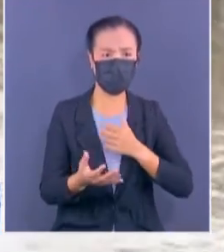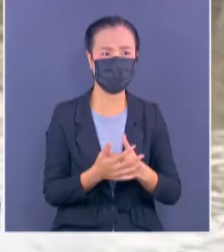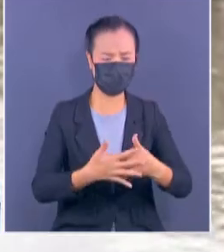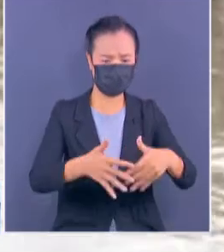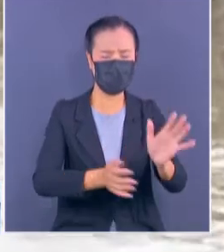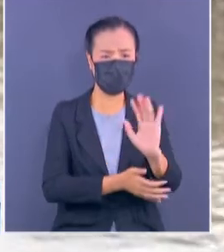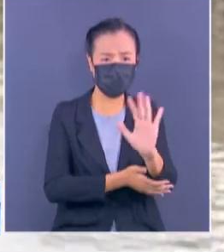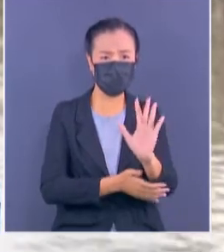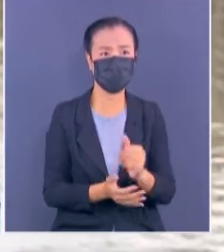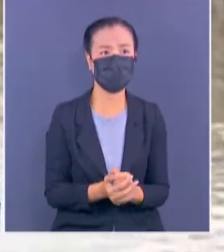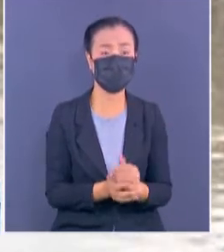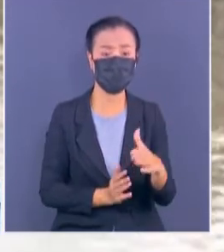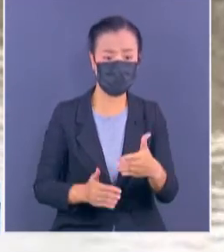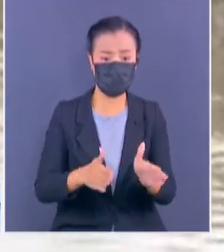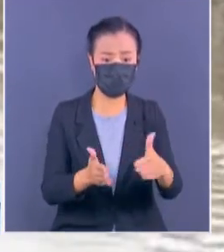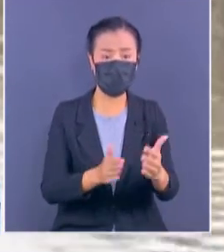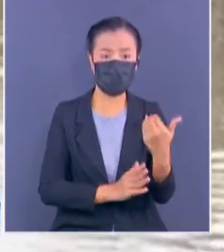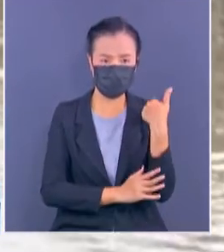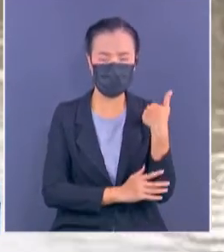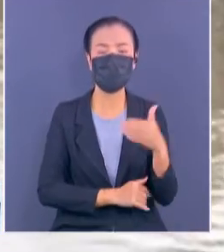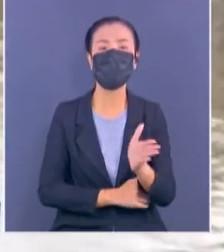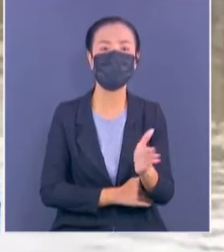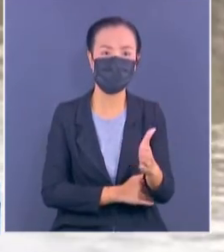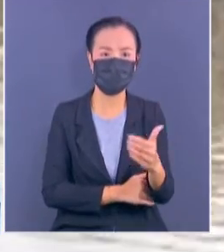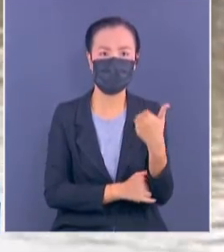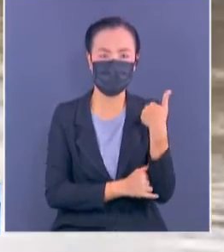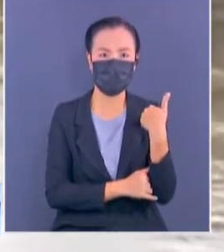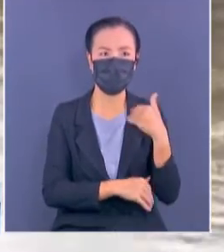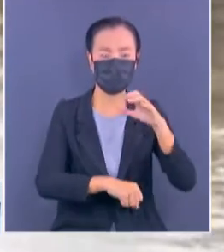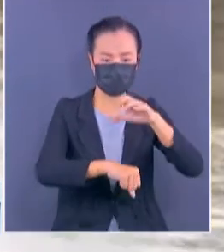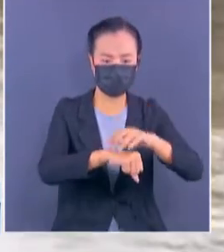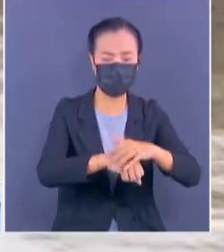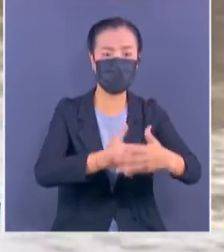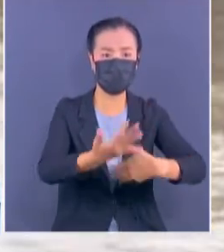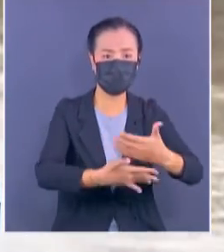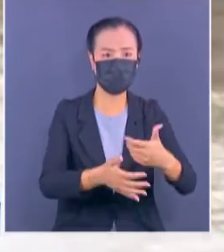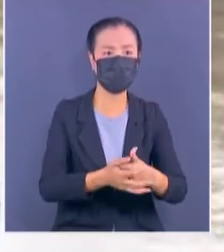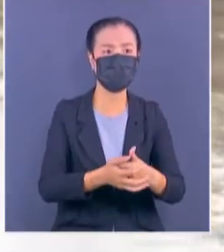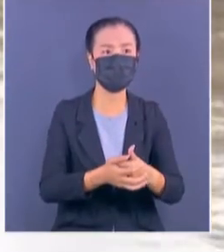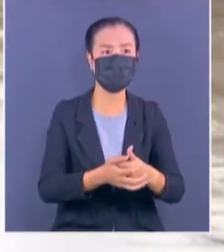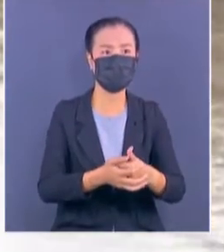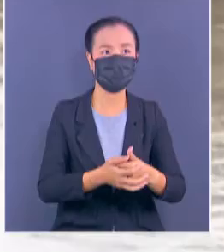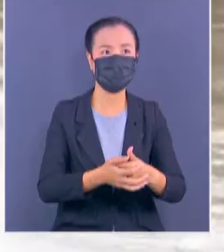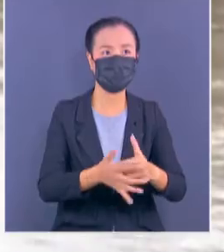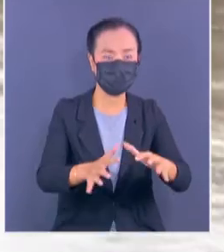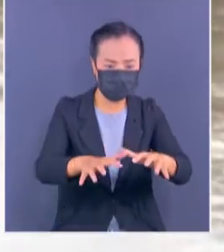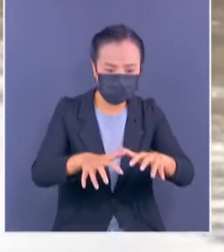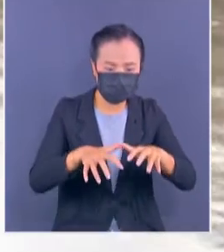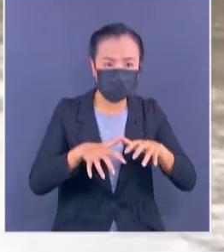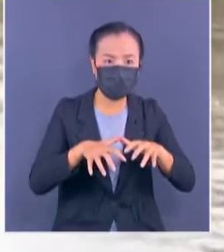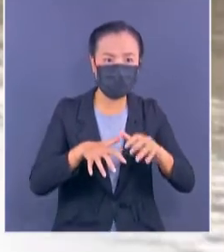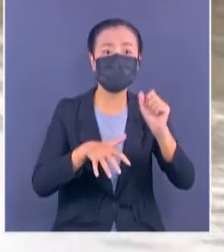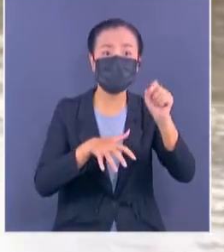แพมาก็ แล้วมีปลาพี่ในแพ มีพร้อมจะจับอยู่หรือถ้าเราไม่ทิ้งมันนะมันก็น่าจะอยู่กับเราเนาะของอ่